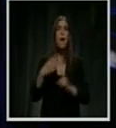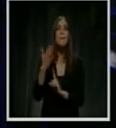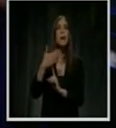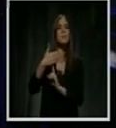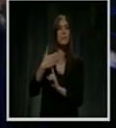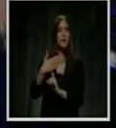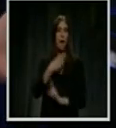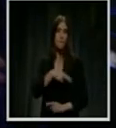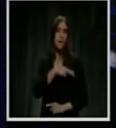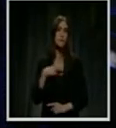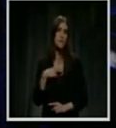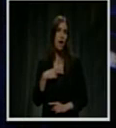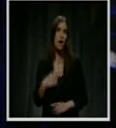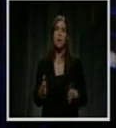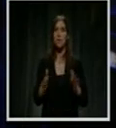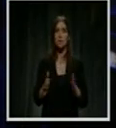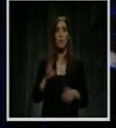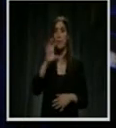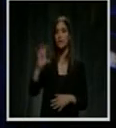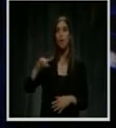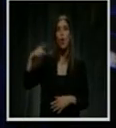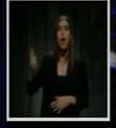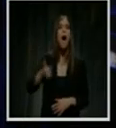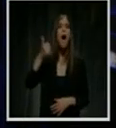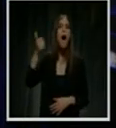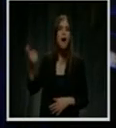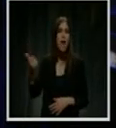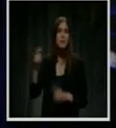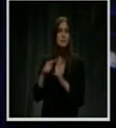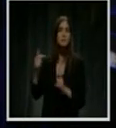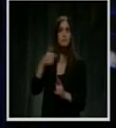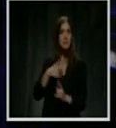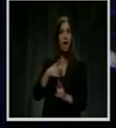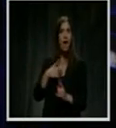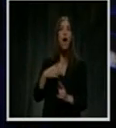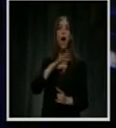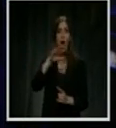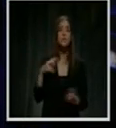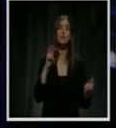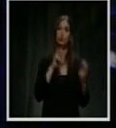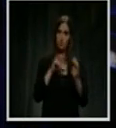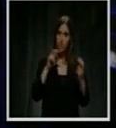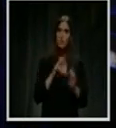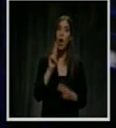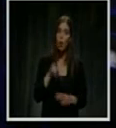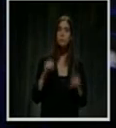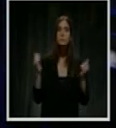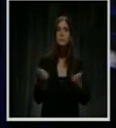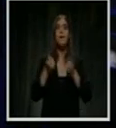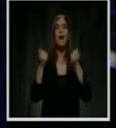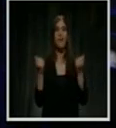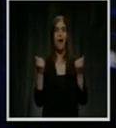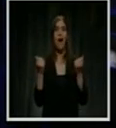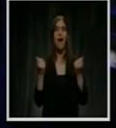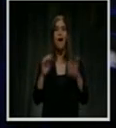bdew jibbenefikaw b'dawk li bdew jidderreġistraw minn pajjiżna għamilna ġlieda u rbaħnija għax kellna kwistjonijiet ta' kompetenza nazzjonali